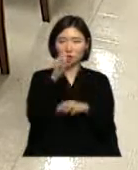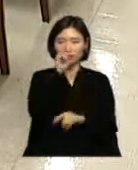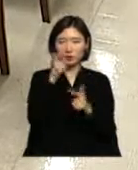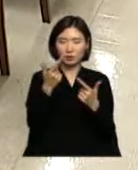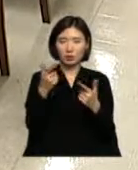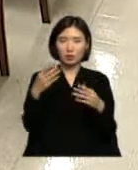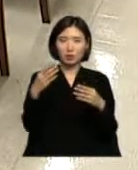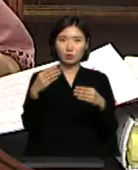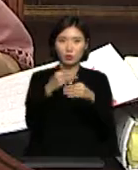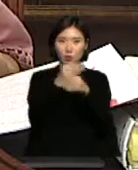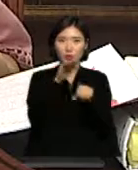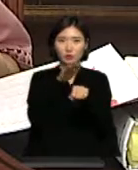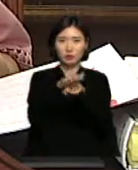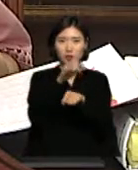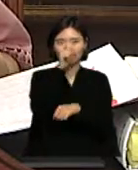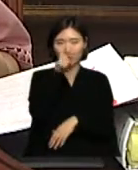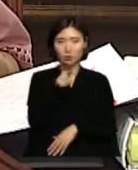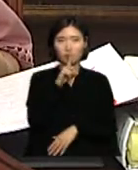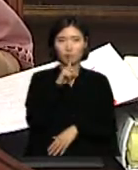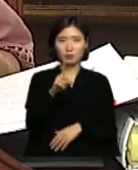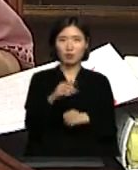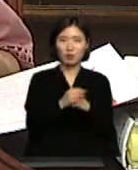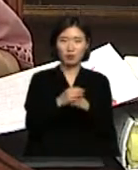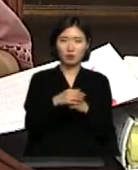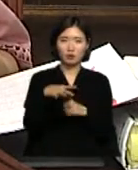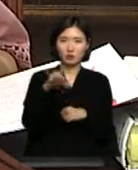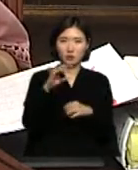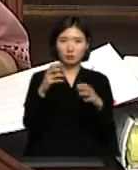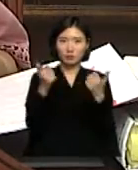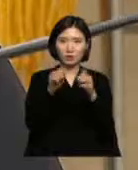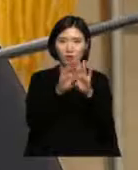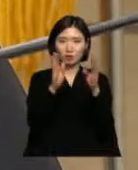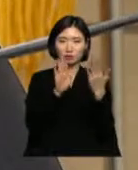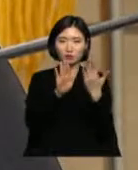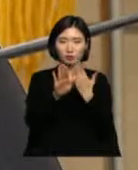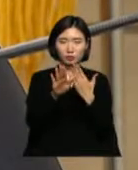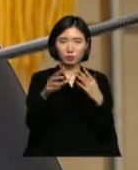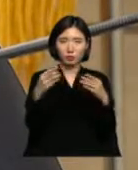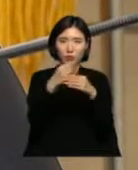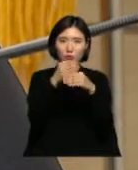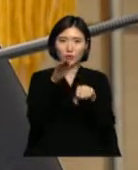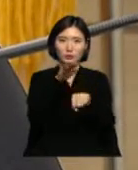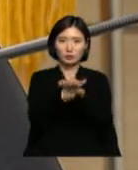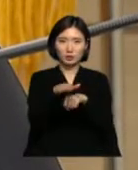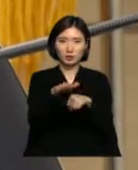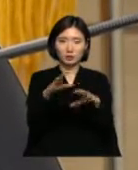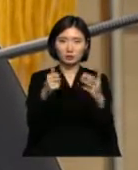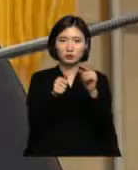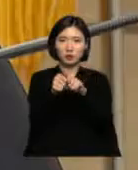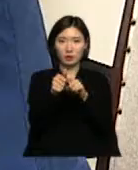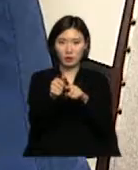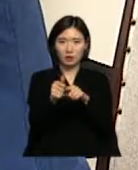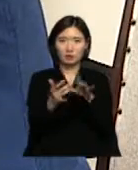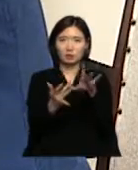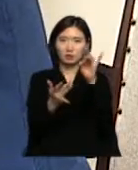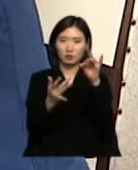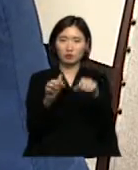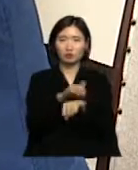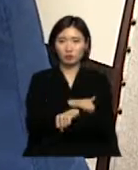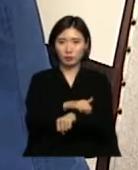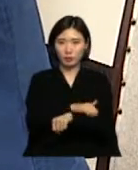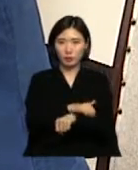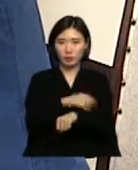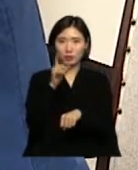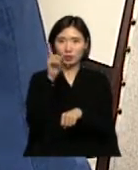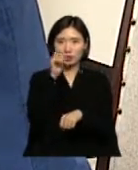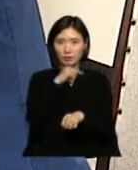장점도 언급됐습니다. 1991년 초대 의회가 개원된 이래 교황 방식으로 의장단을 뽑아왔고 불편함과